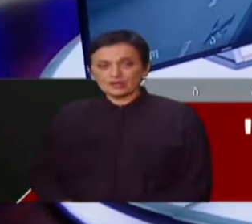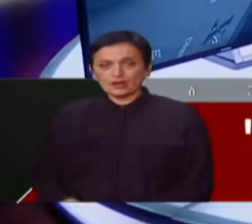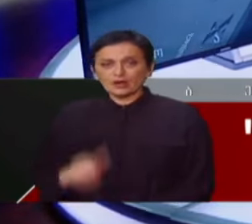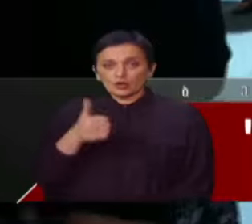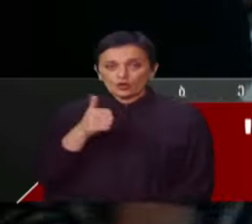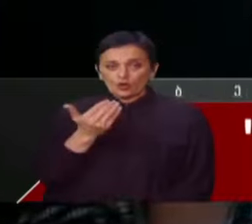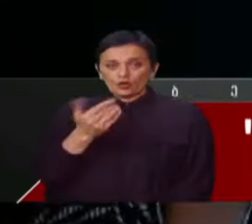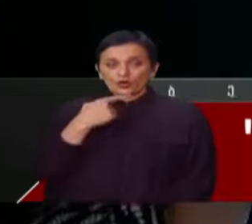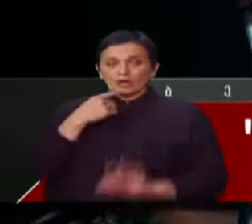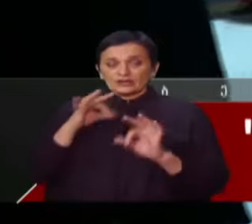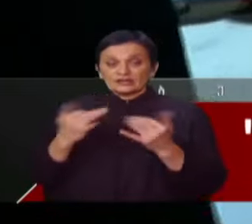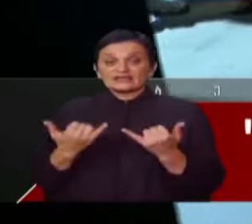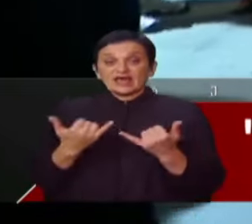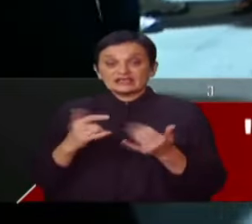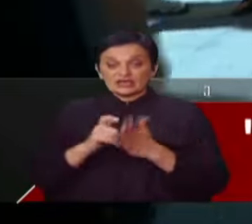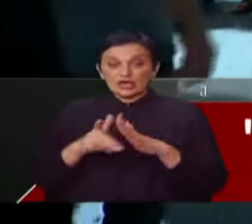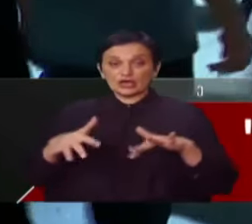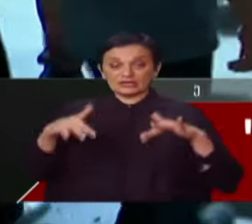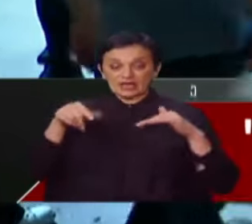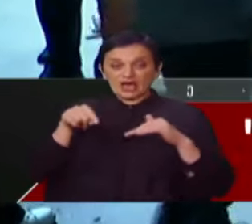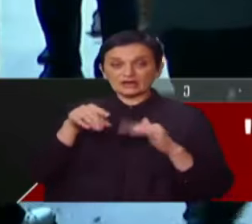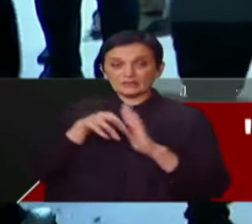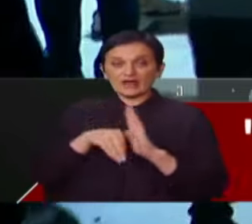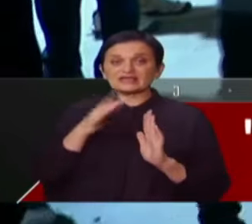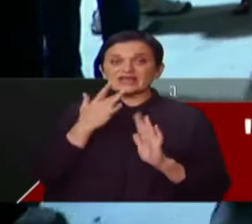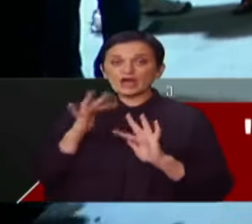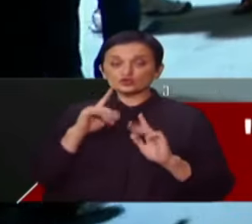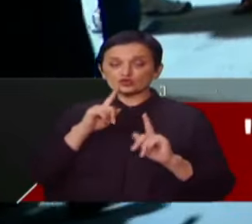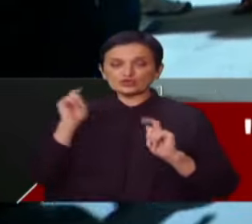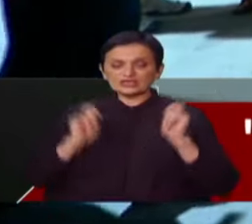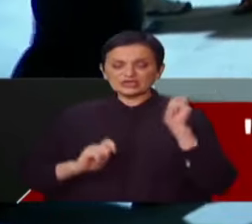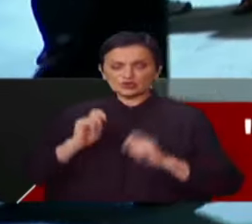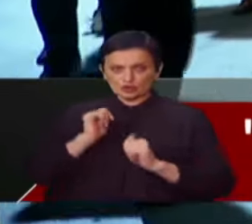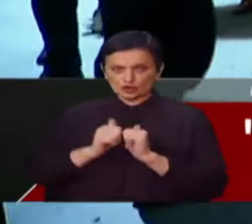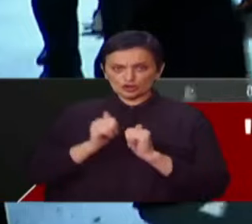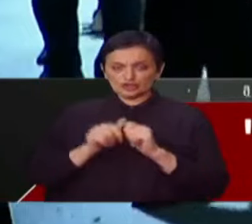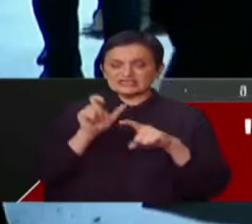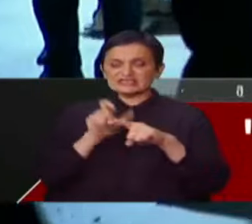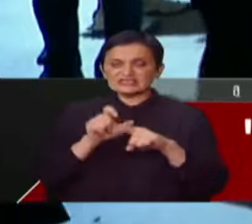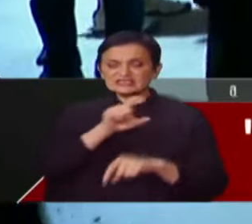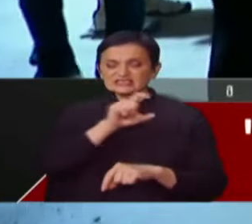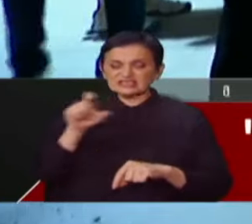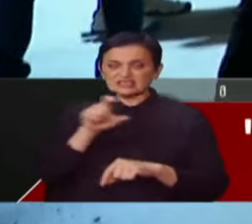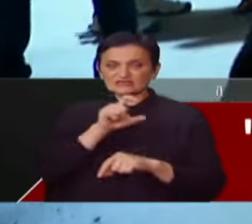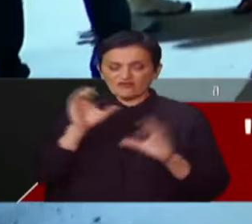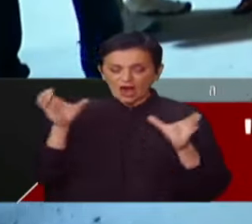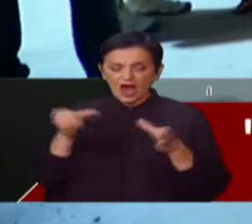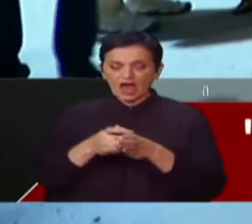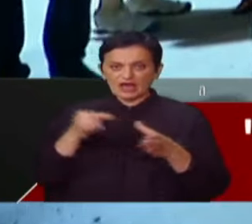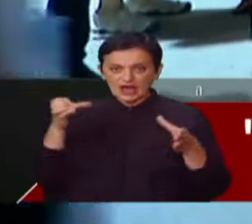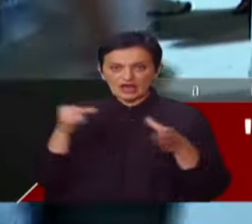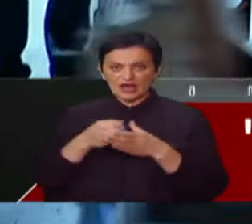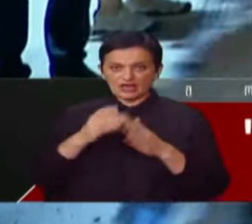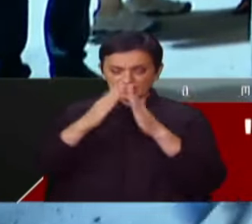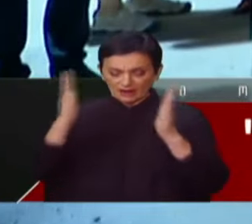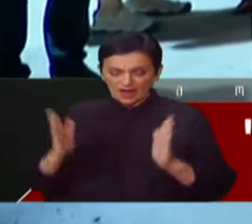დიახთამთა, როგორც ჩვენ უკვე აღნიშნეთ, დღეს ამ დარბაში ნაციონალური მოძრაობის ყრილობაზე ყველაზე ხშირად სიტყვა ერთიანობა ისმოდა. ყველა გამომსვლელი